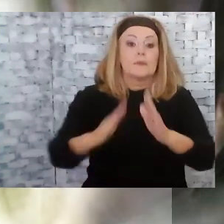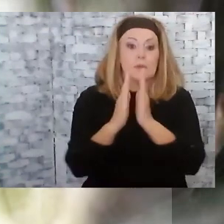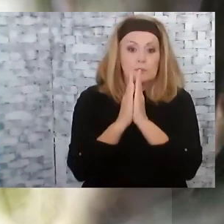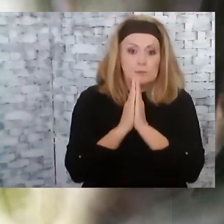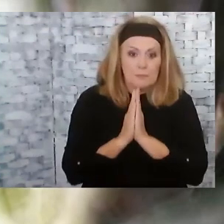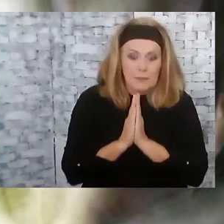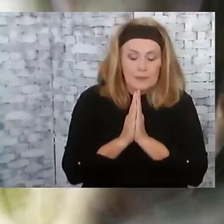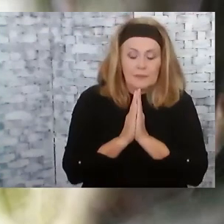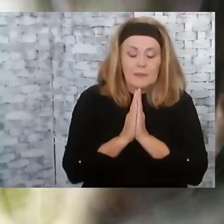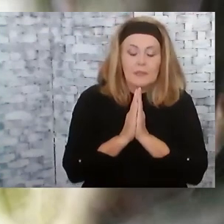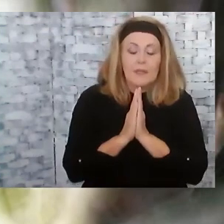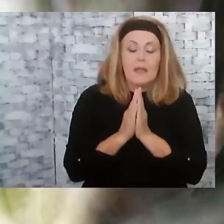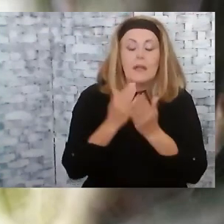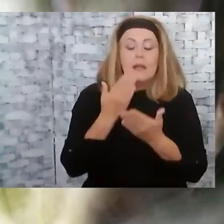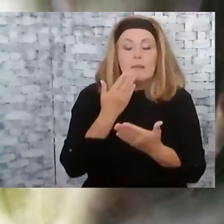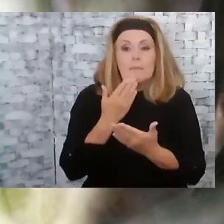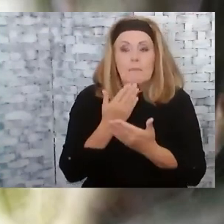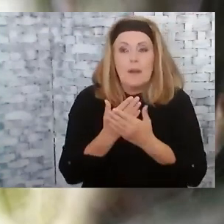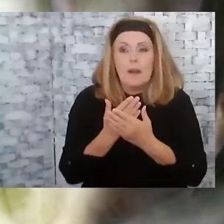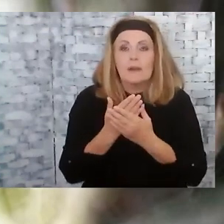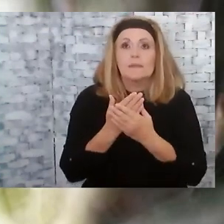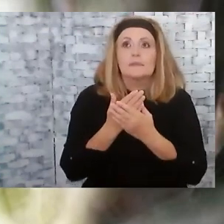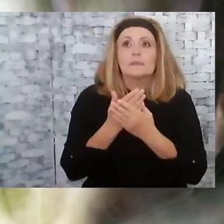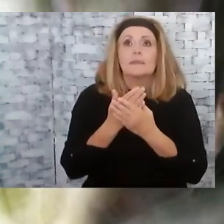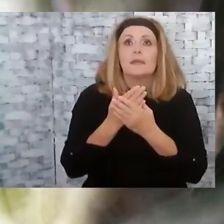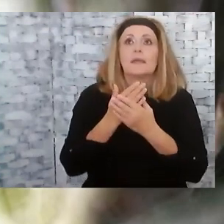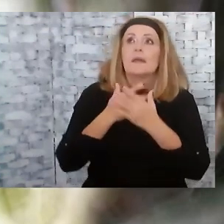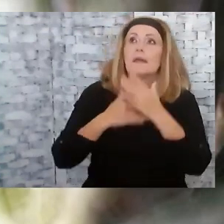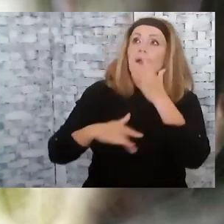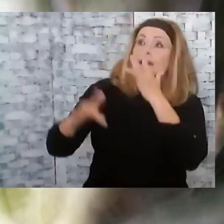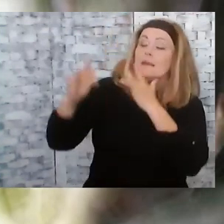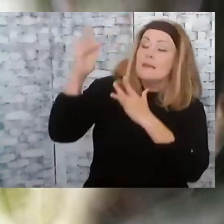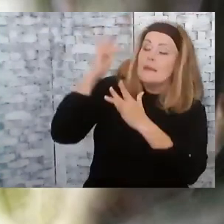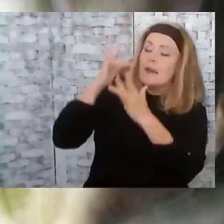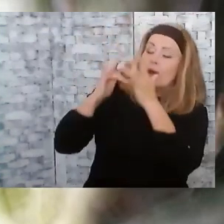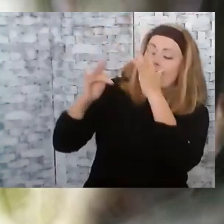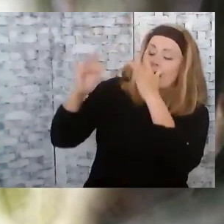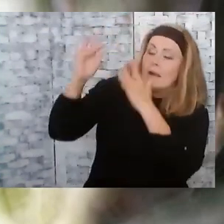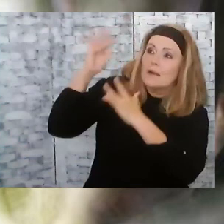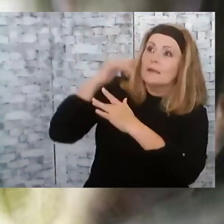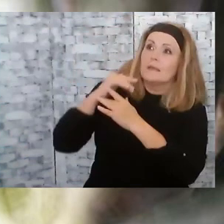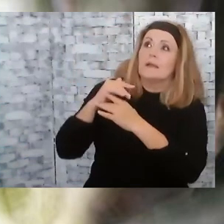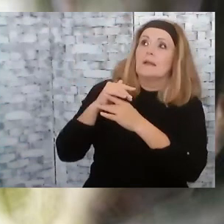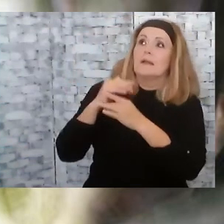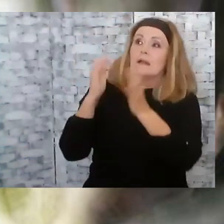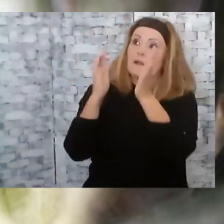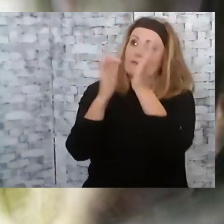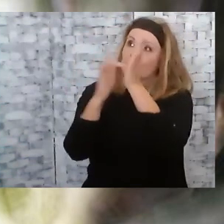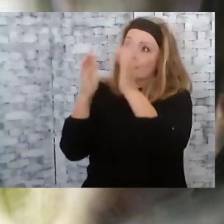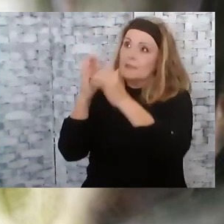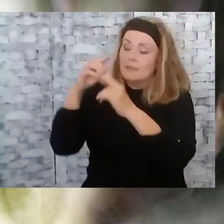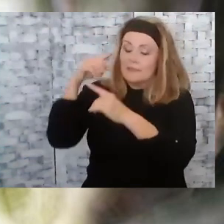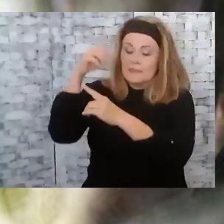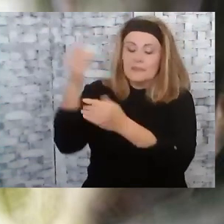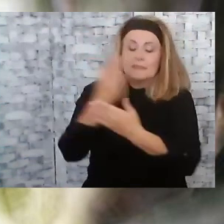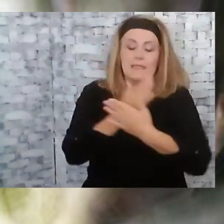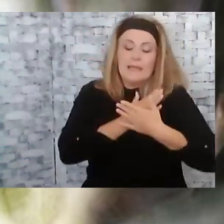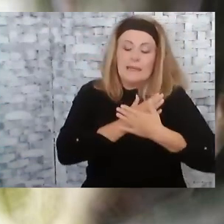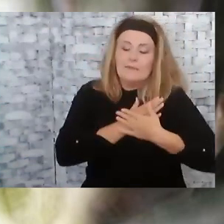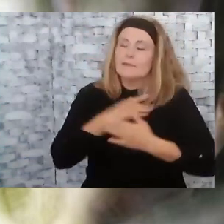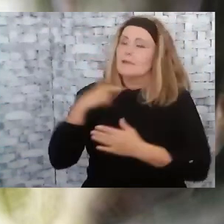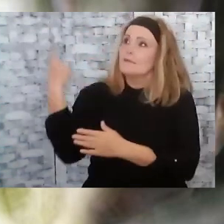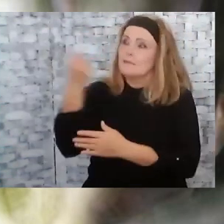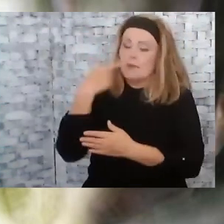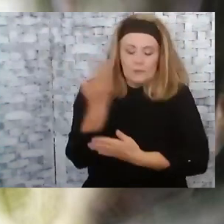van die Here. En nou mag die genade van ons Here Jesus Christus, die liefde